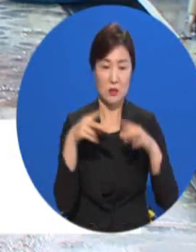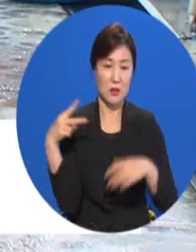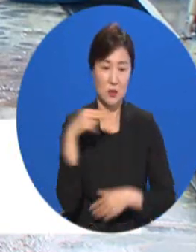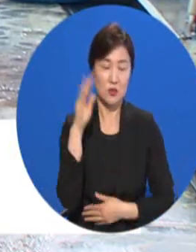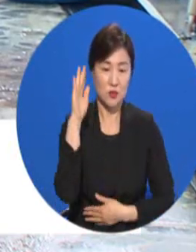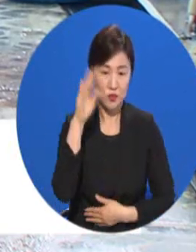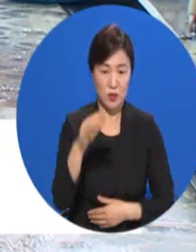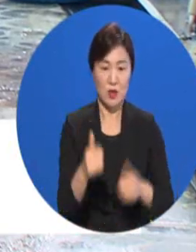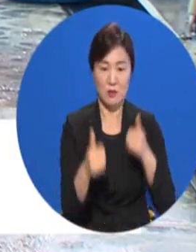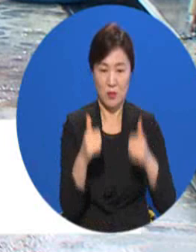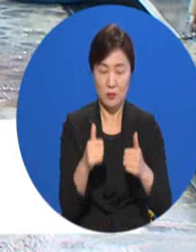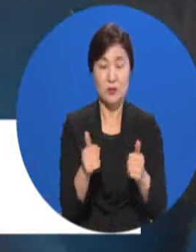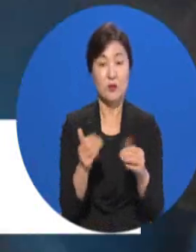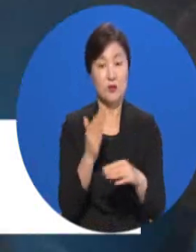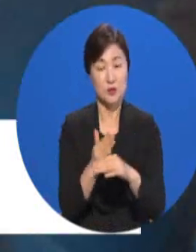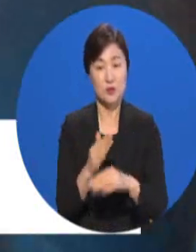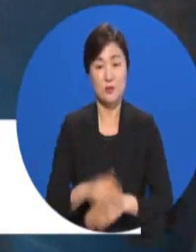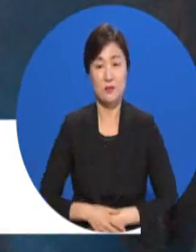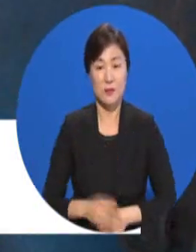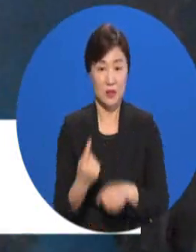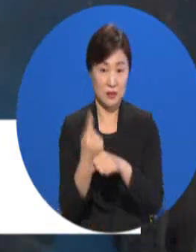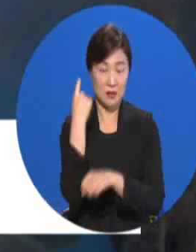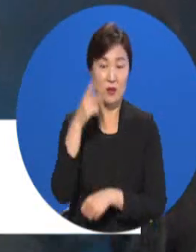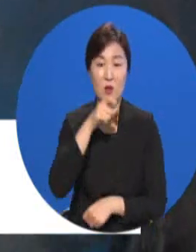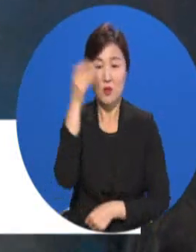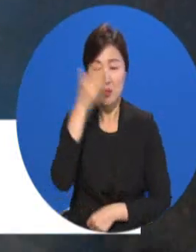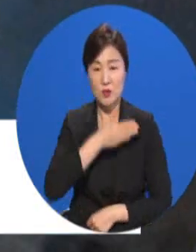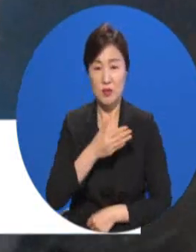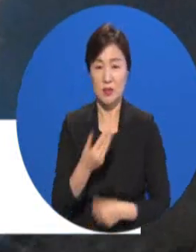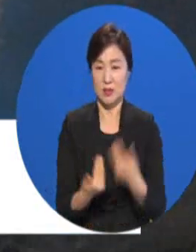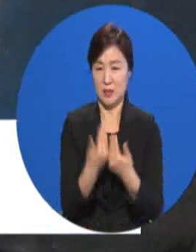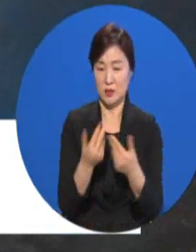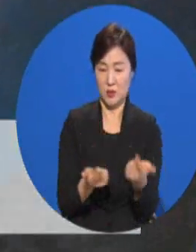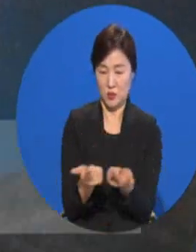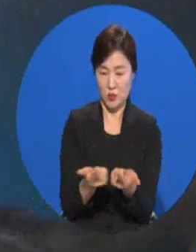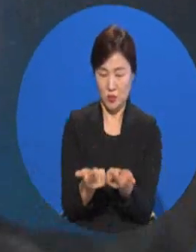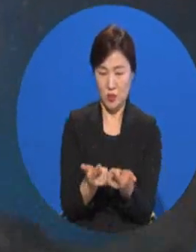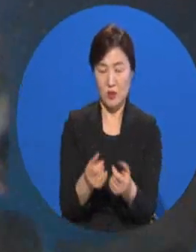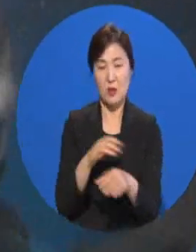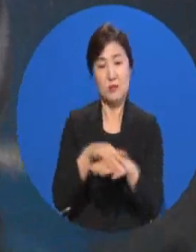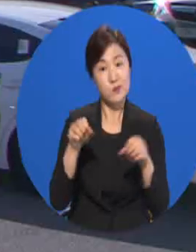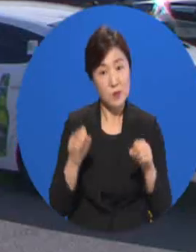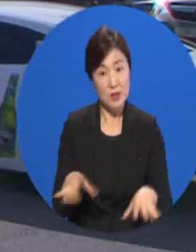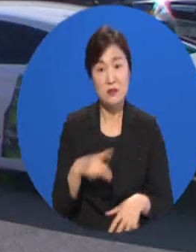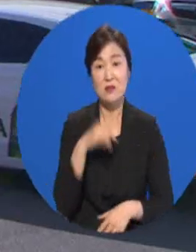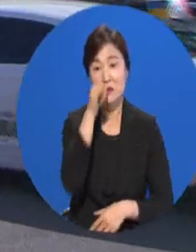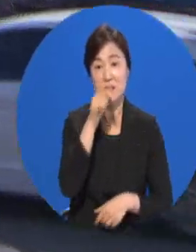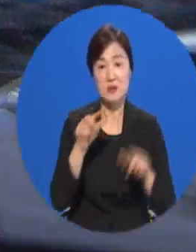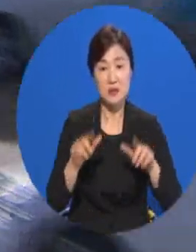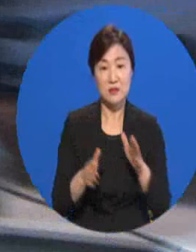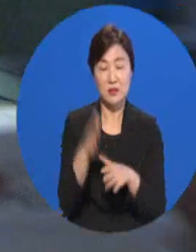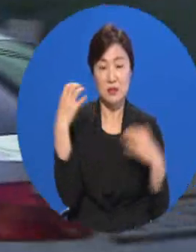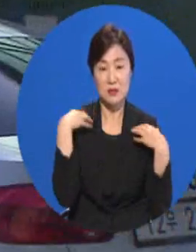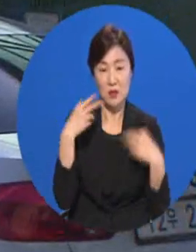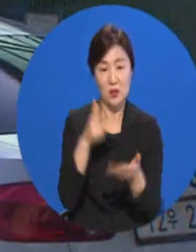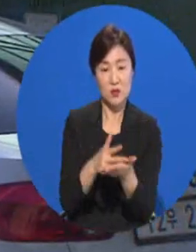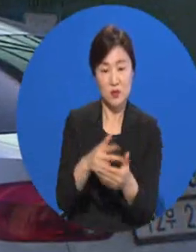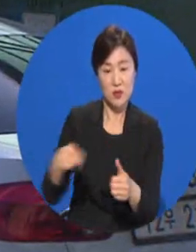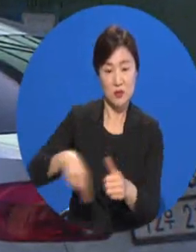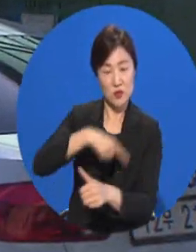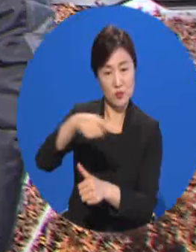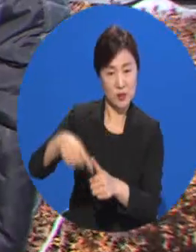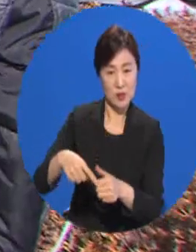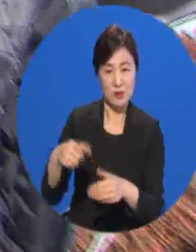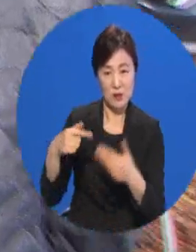법적 절차를 진행 중이며 지난해 여수시의 분쟁 조정 시도도 불발돼 현재 시청사 주차장 옆에서